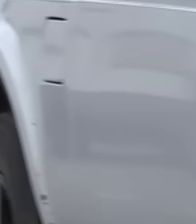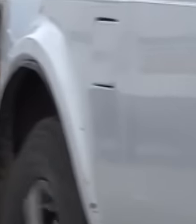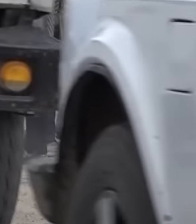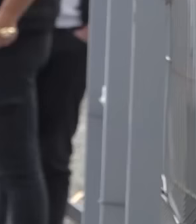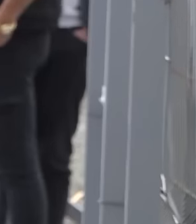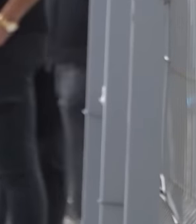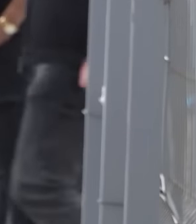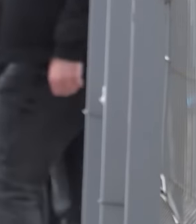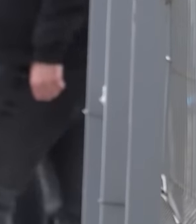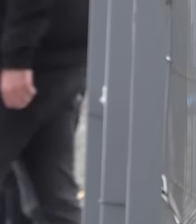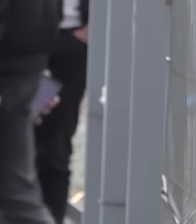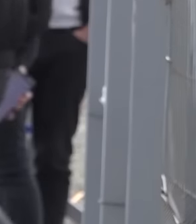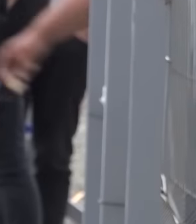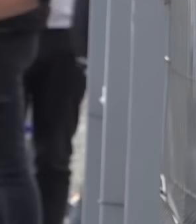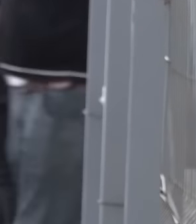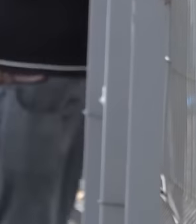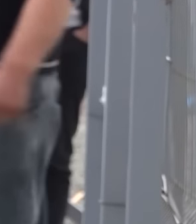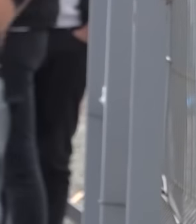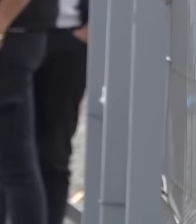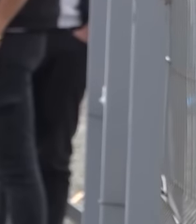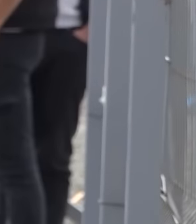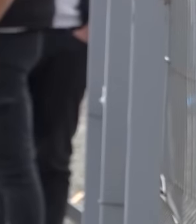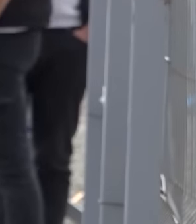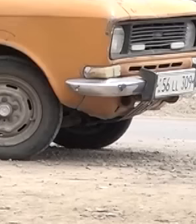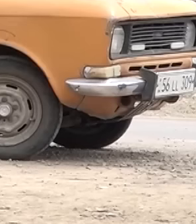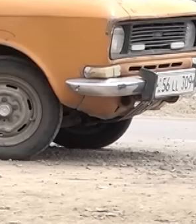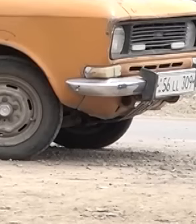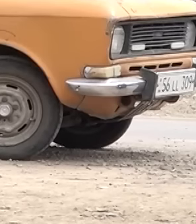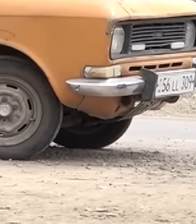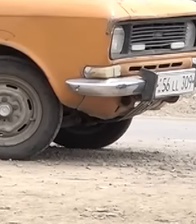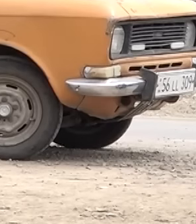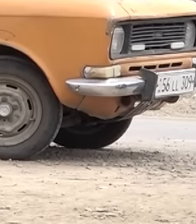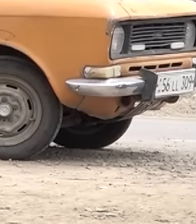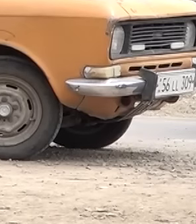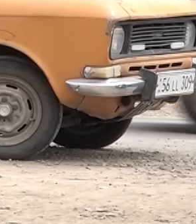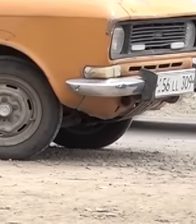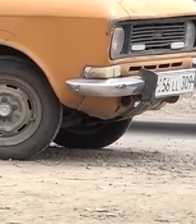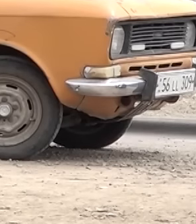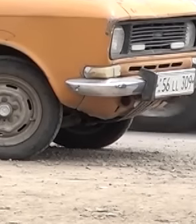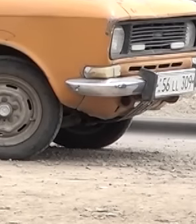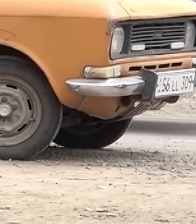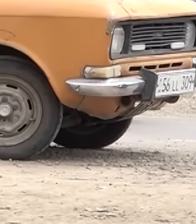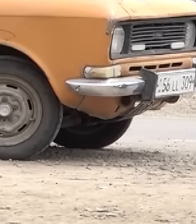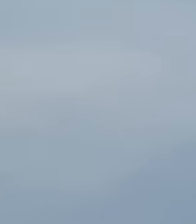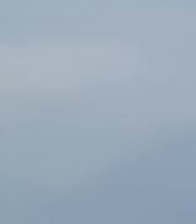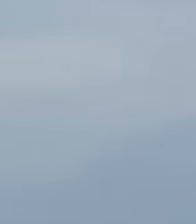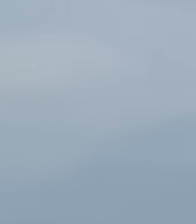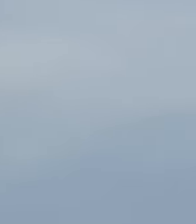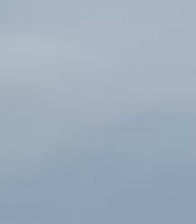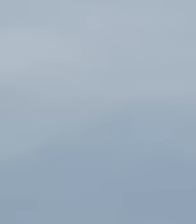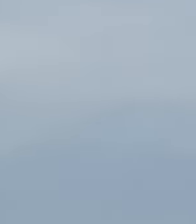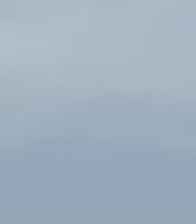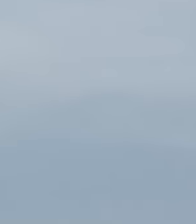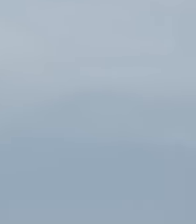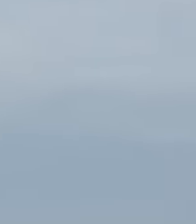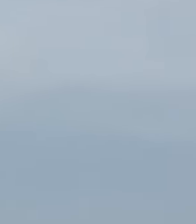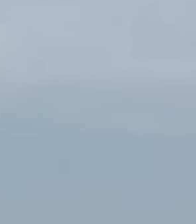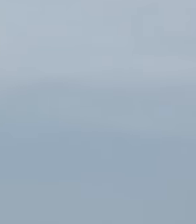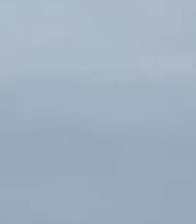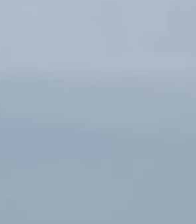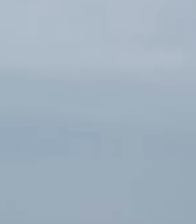Անվտանգության միջազգային երաշխիքներով հայրենադարձություն, սա Արցախի ժողովրդի հիմնարար իրավունքների պաշտպանության հարցերով նորաստեղծ հանձնախմբի ծրագրի